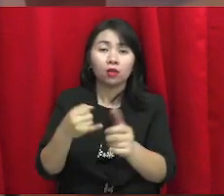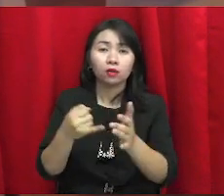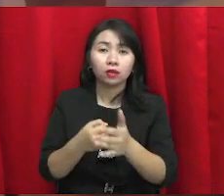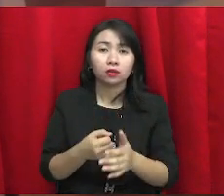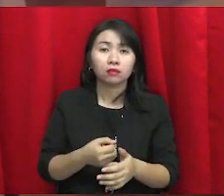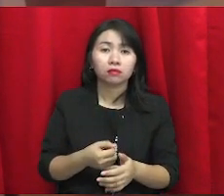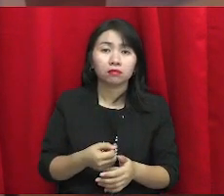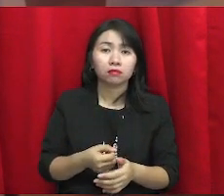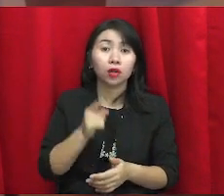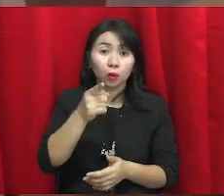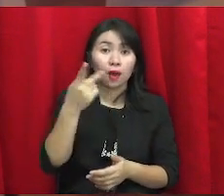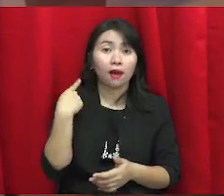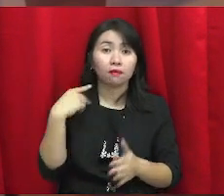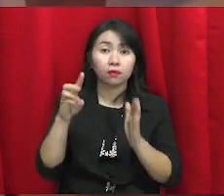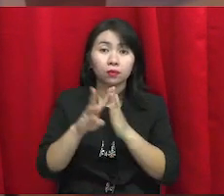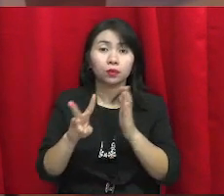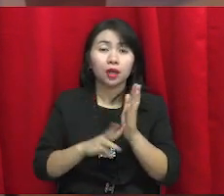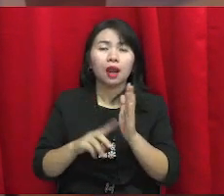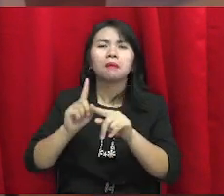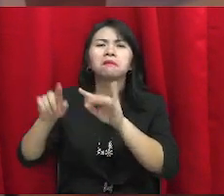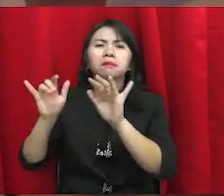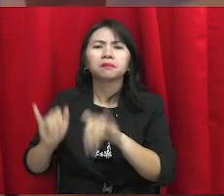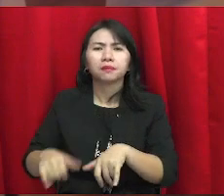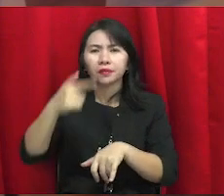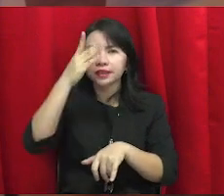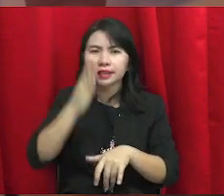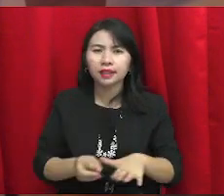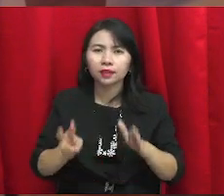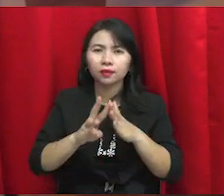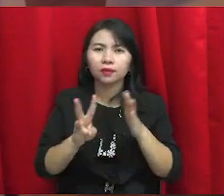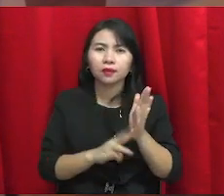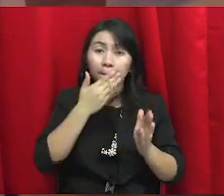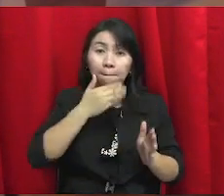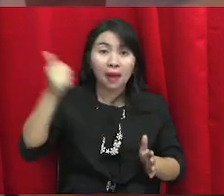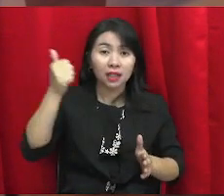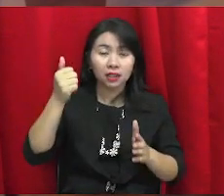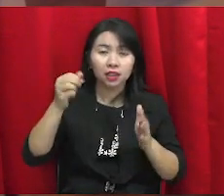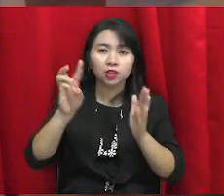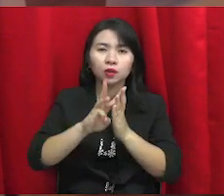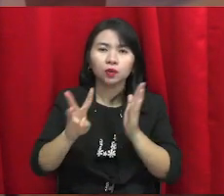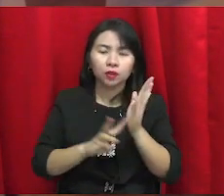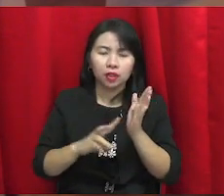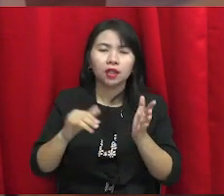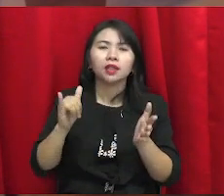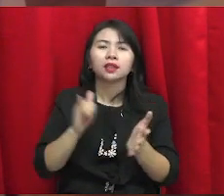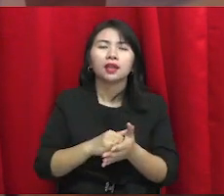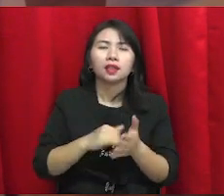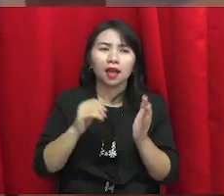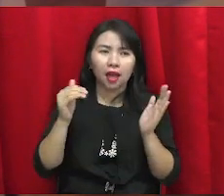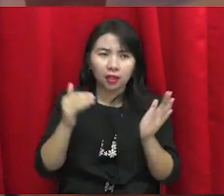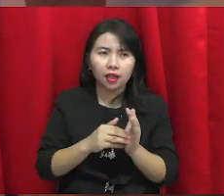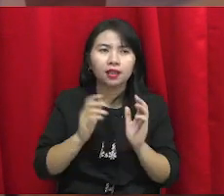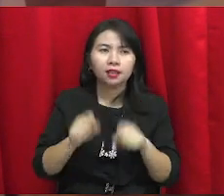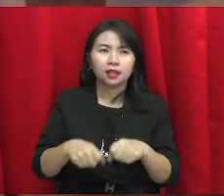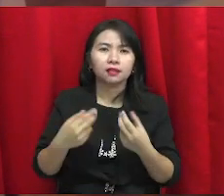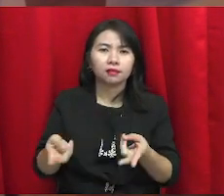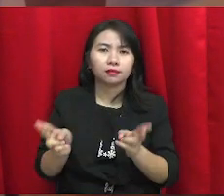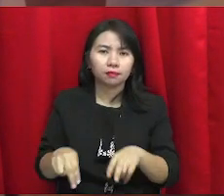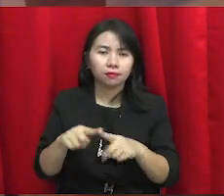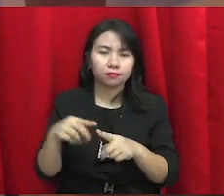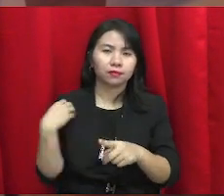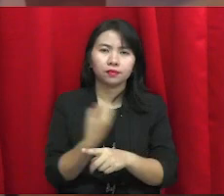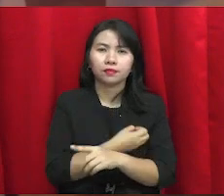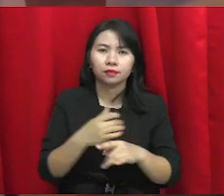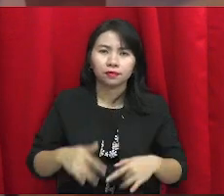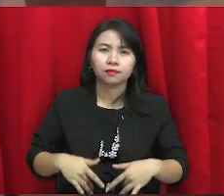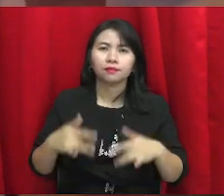kayo, pero ang Diyos pa rin, ang pinaka-the best pa rin ang kalooban ng Diyos, ang siyang pinakamaganda sa bawat isa po That's sa right. atin. Bigyan